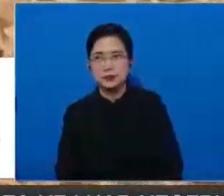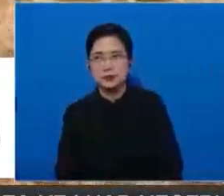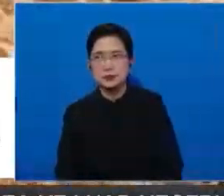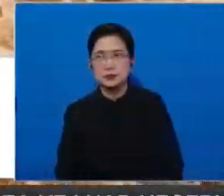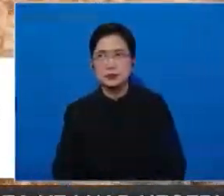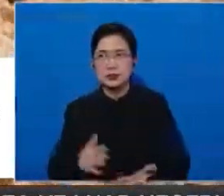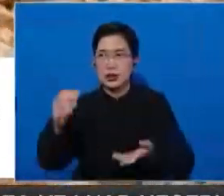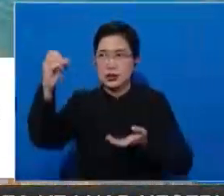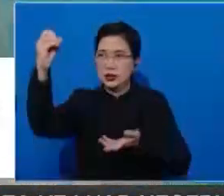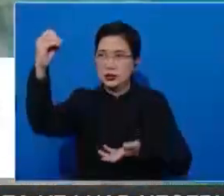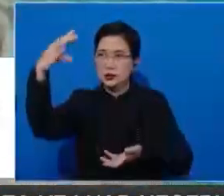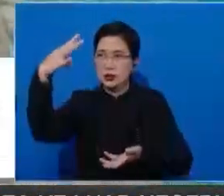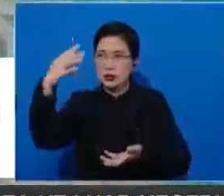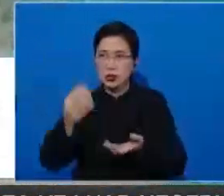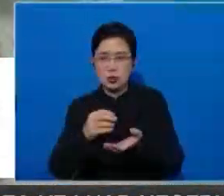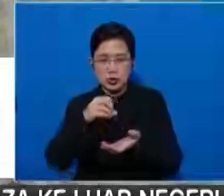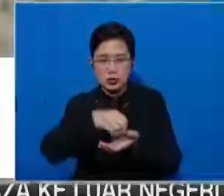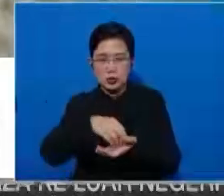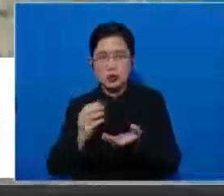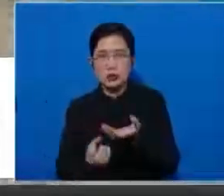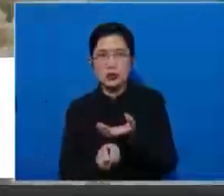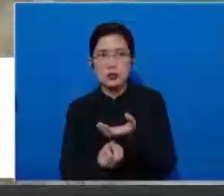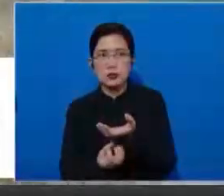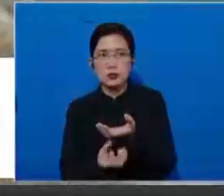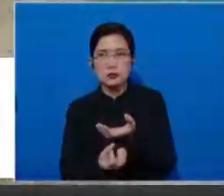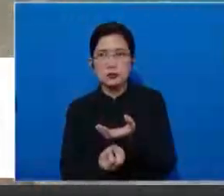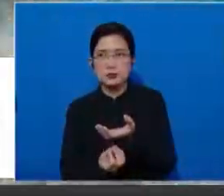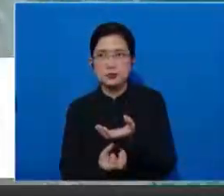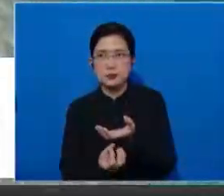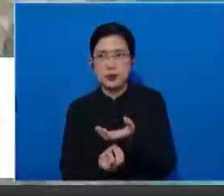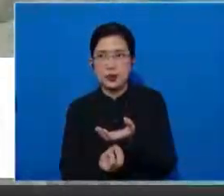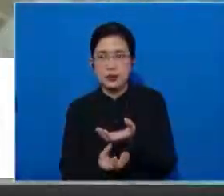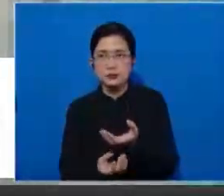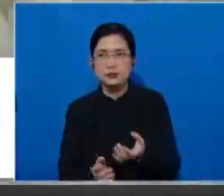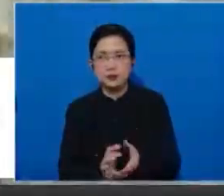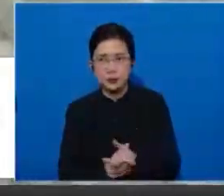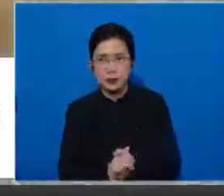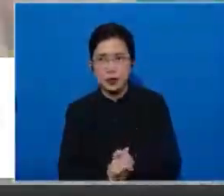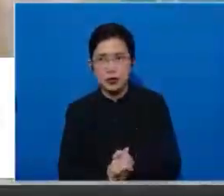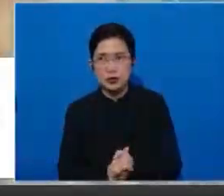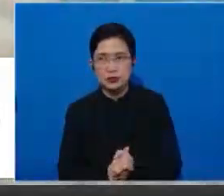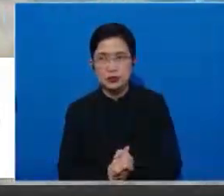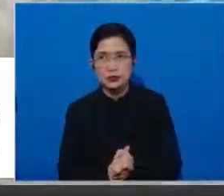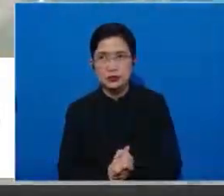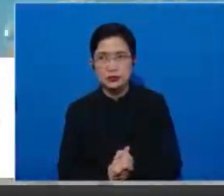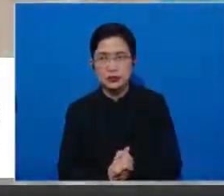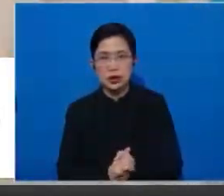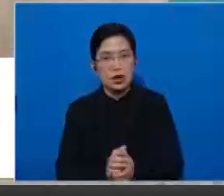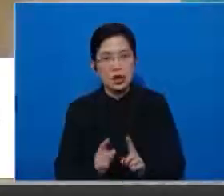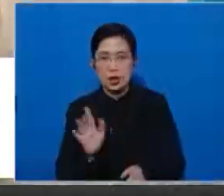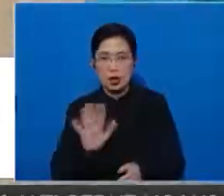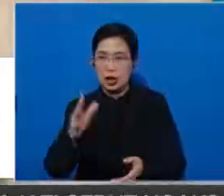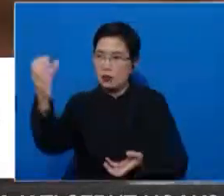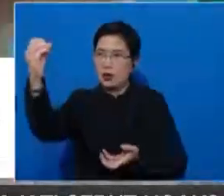Setelah dijemur, rebus lagi irisan pepaya agar melunak dan bumbu bisa meresap sempurna. Bila tidak melalui proses penjemuran,